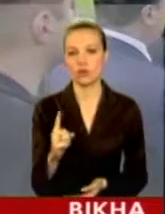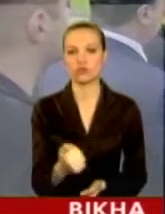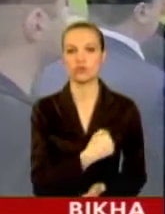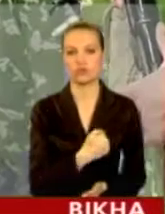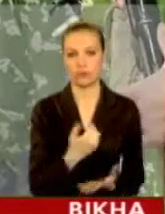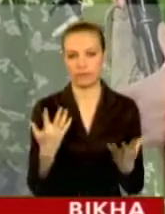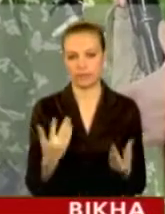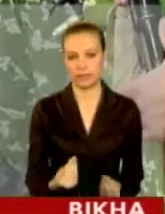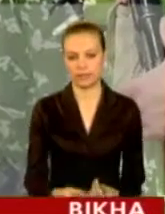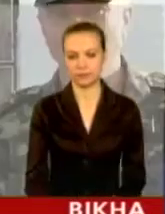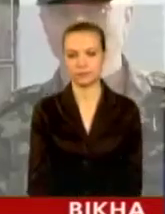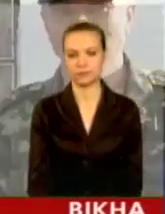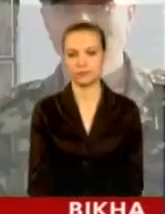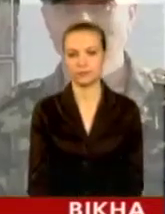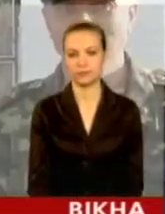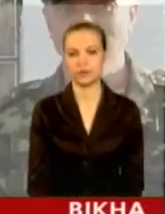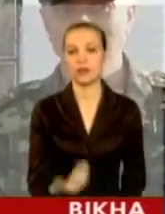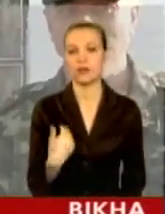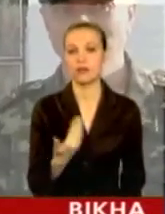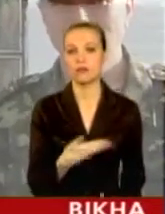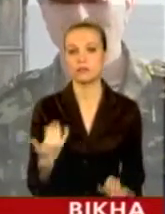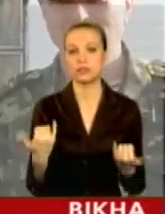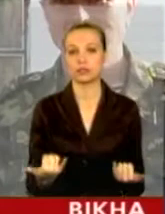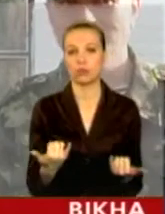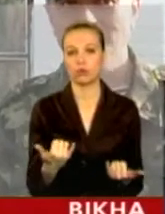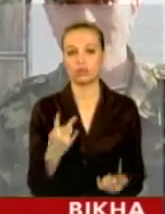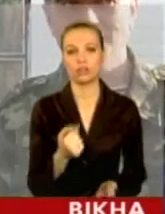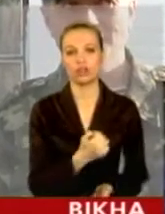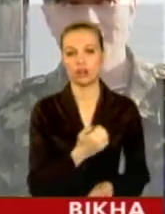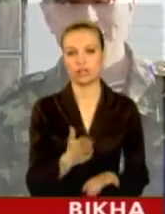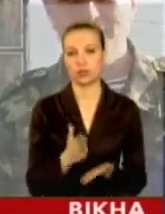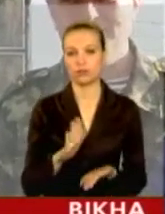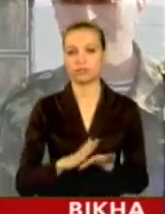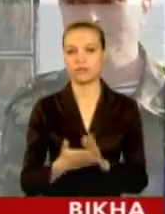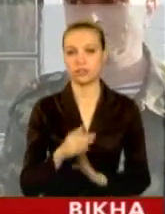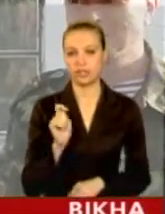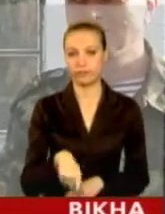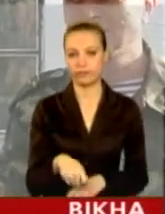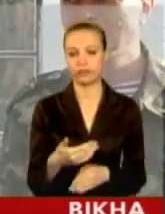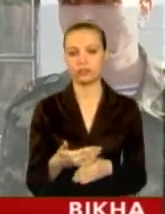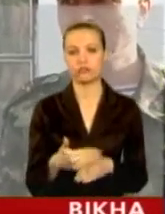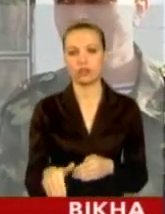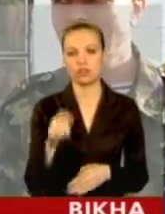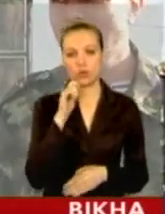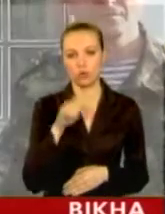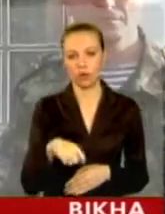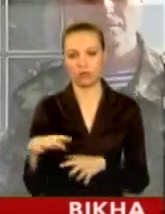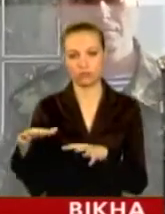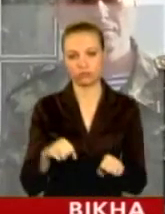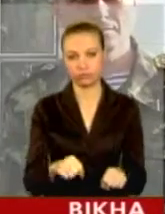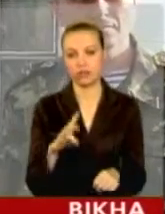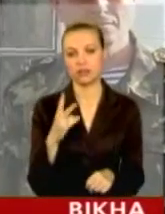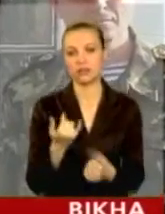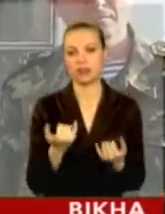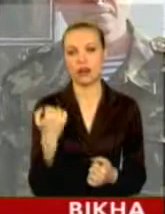бойовий день. Ми сьогодні, на жаль, знаходимося в стані війни. Частина України окупована. Для